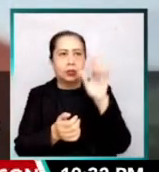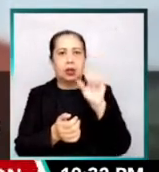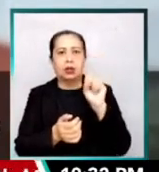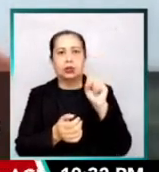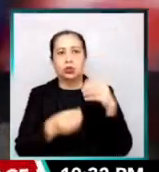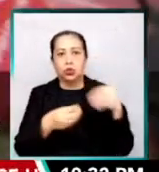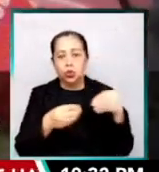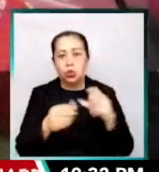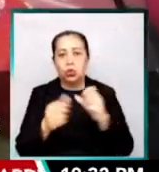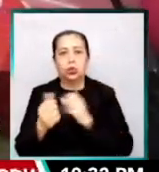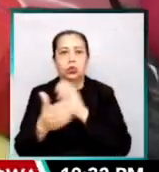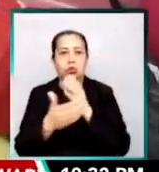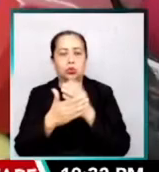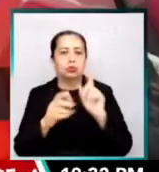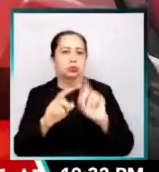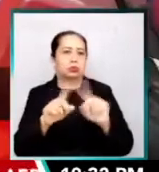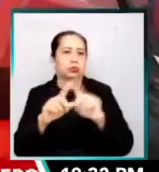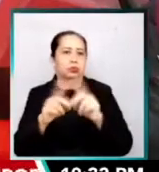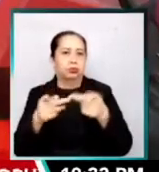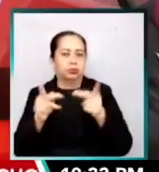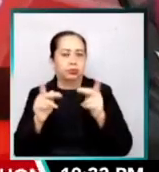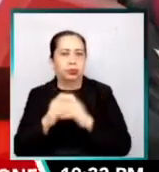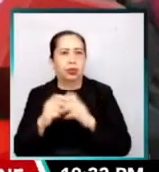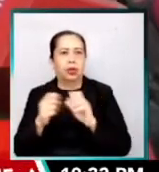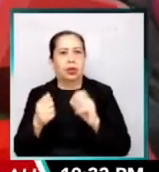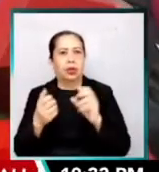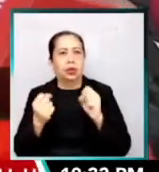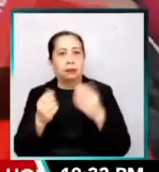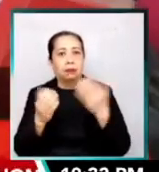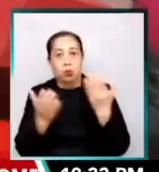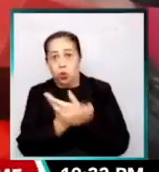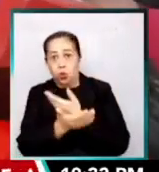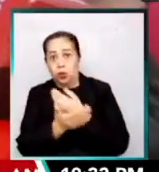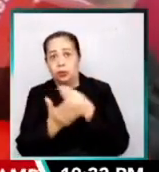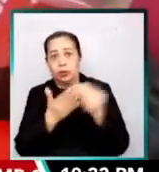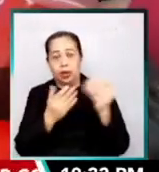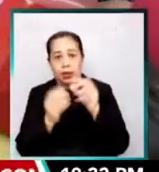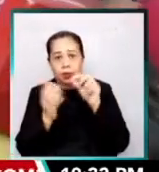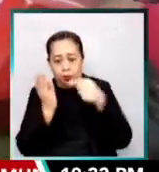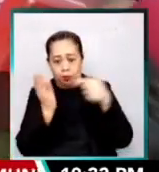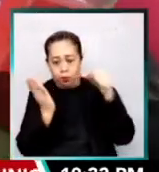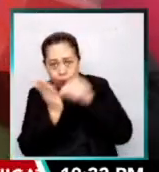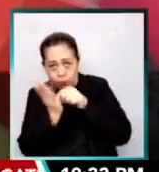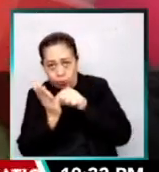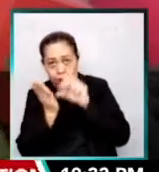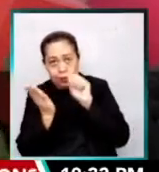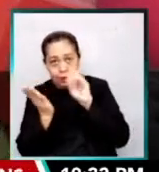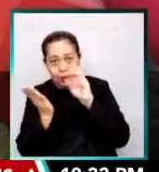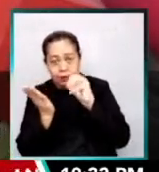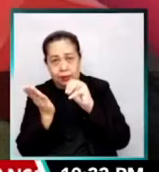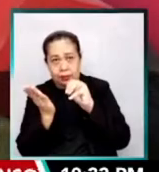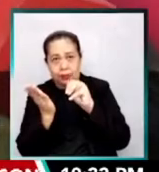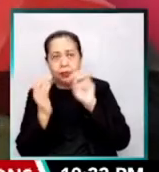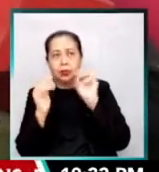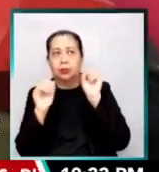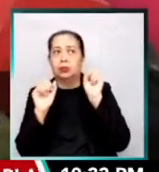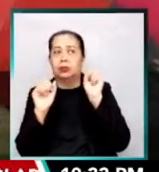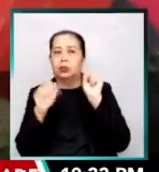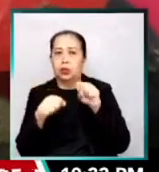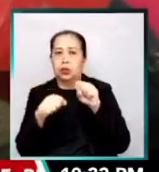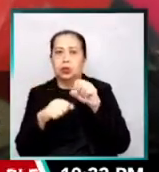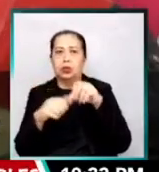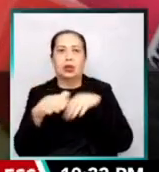ating smart stores. Pag bumili kayo ng SIM bago at insert nyo yung SIM, pwede nyong i-access kaagad